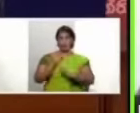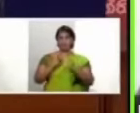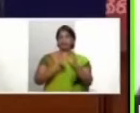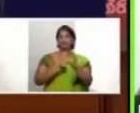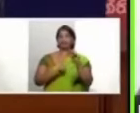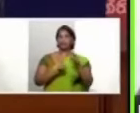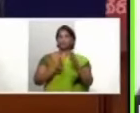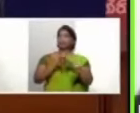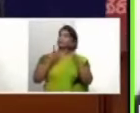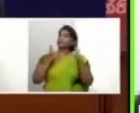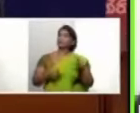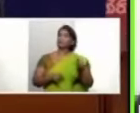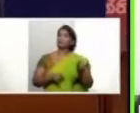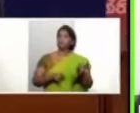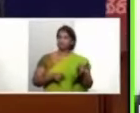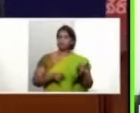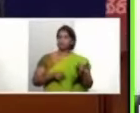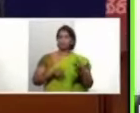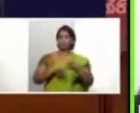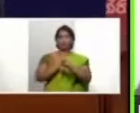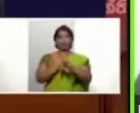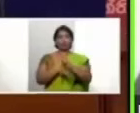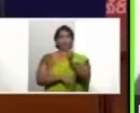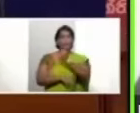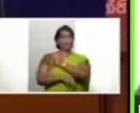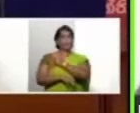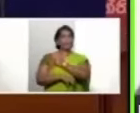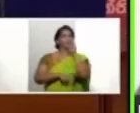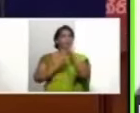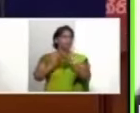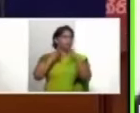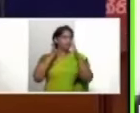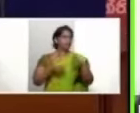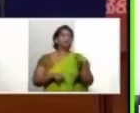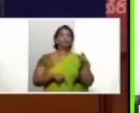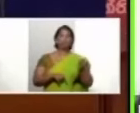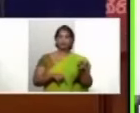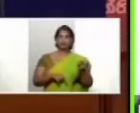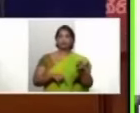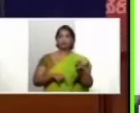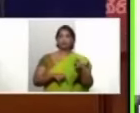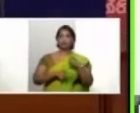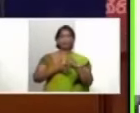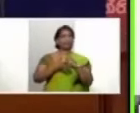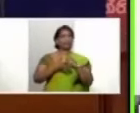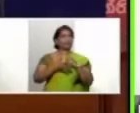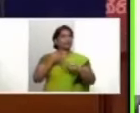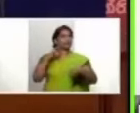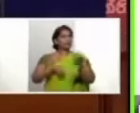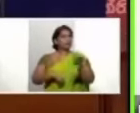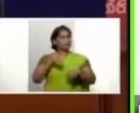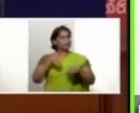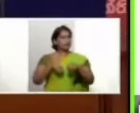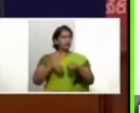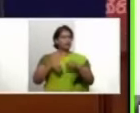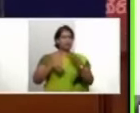ගොඩක් හයි කොමිෂන්ස් එම්බසිඩර්ස් ගොඩක් කට්ටි ඉන්නවා, ඒකට පොලිටිකල් ඩිප්ලොමේට්ස් අපොයින්ටි ගොඩක්